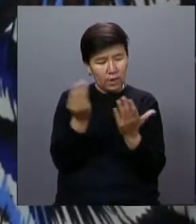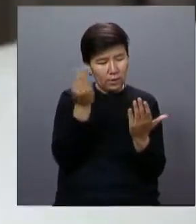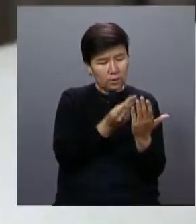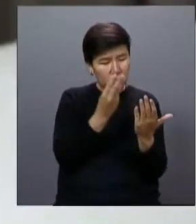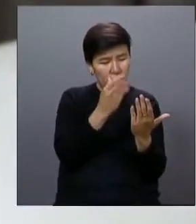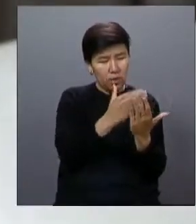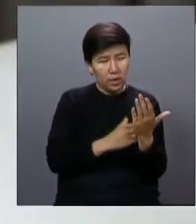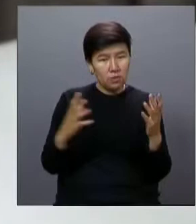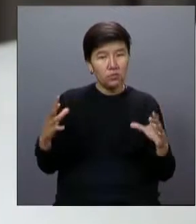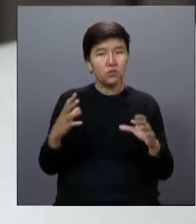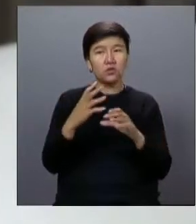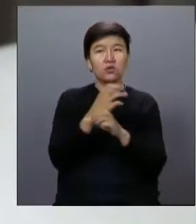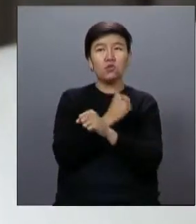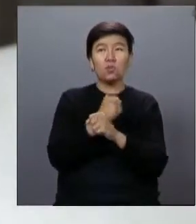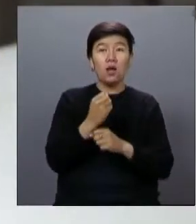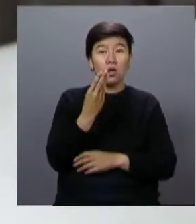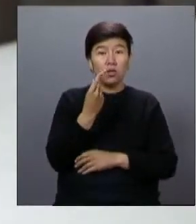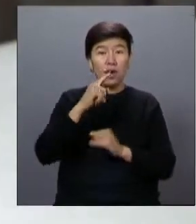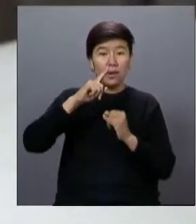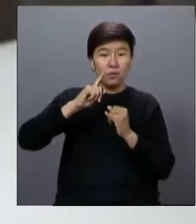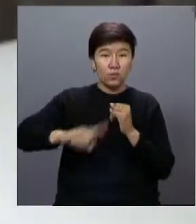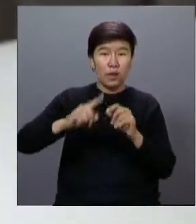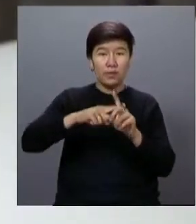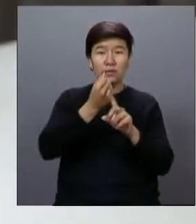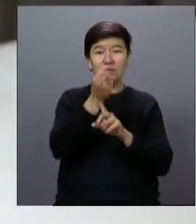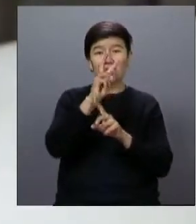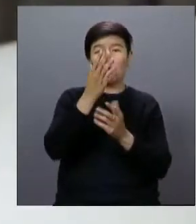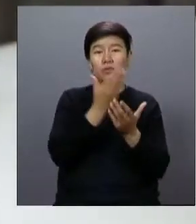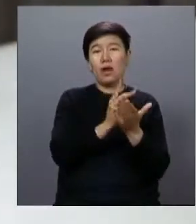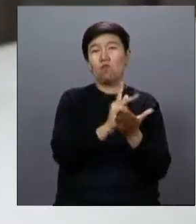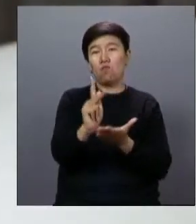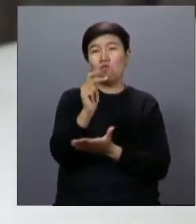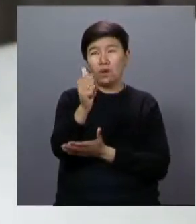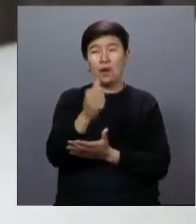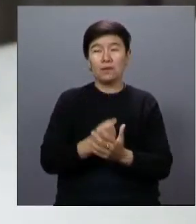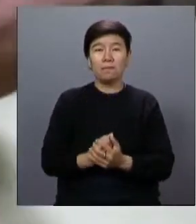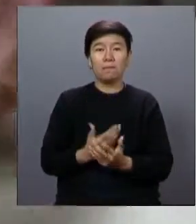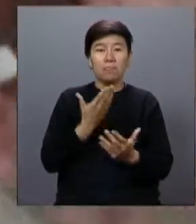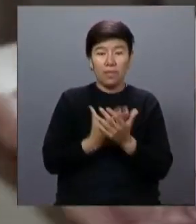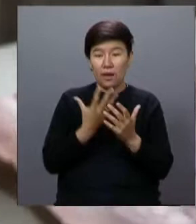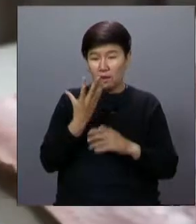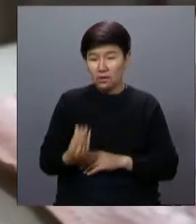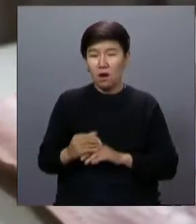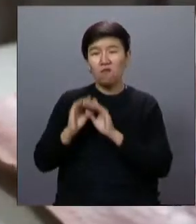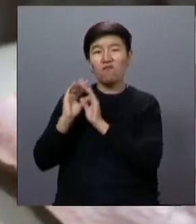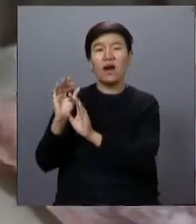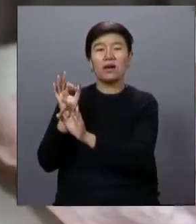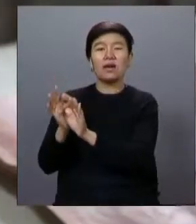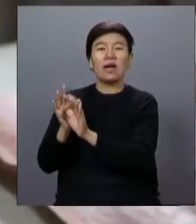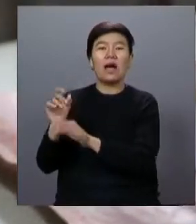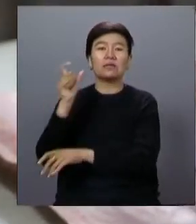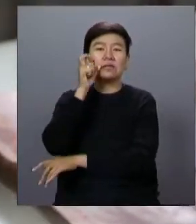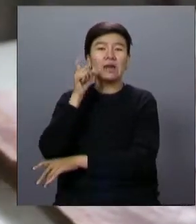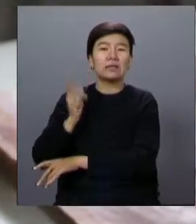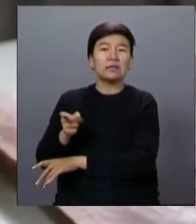ไปปล่อยกู้ครั้งสุดท้ายของปีในเดือนธันวาคมและนำเงินที่เหลือจากการกู้ยืมไปฝากธนาคารใหญ่พร้อมทั้งมอ